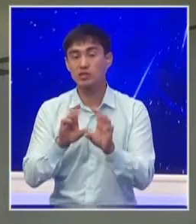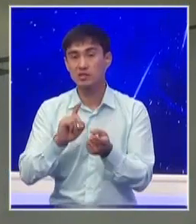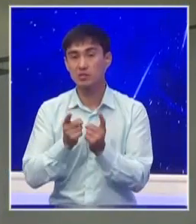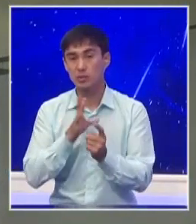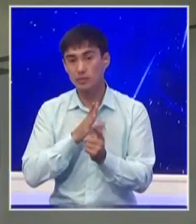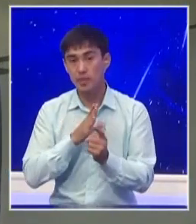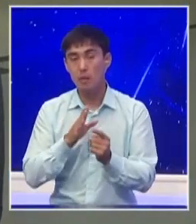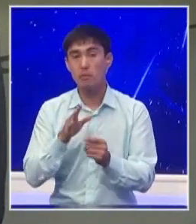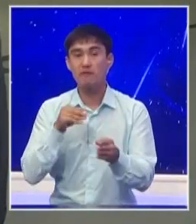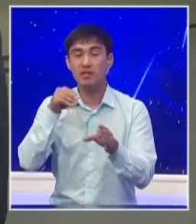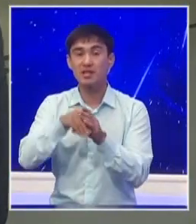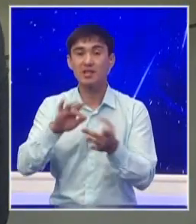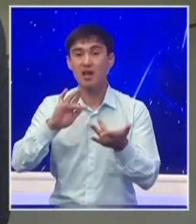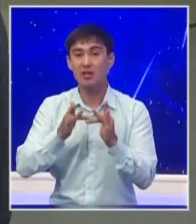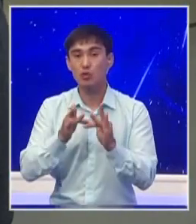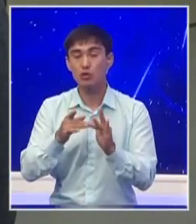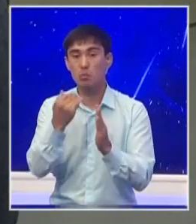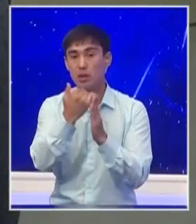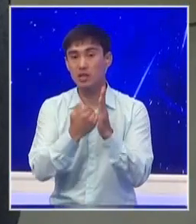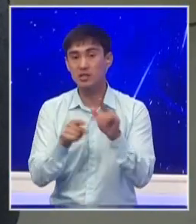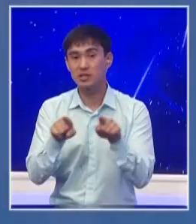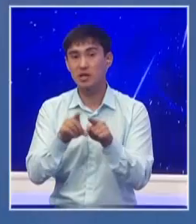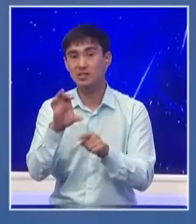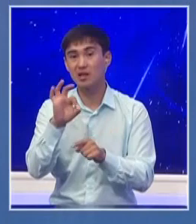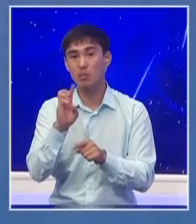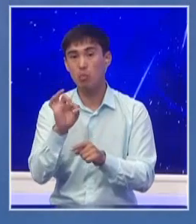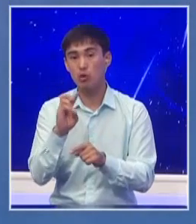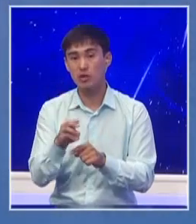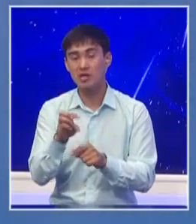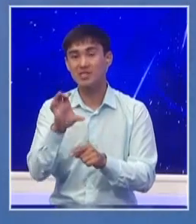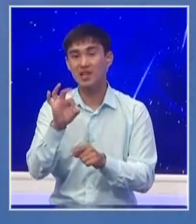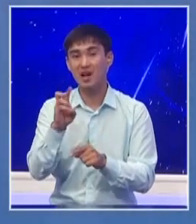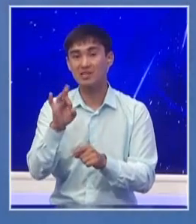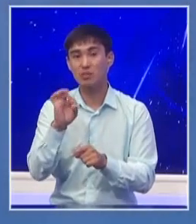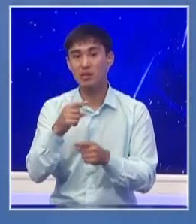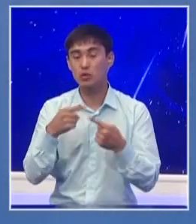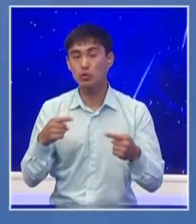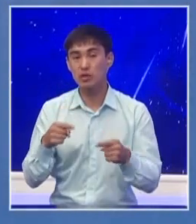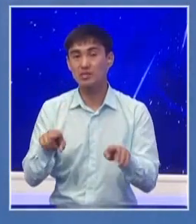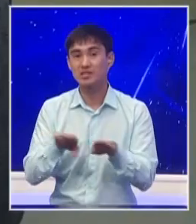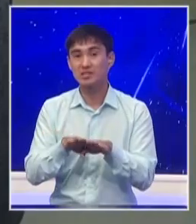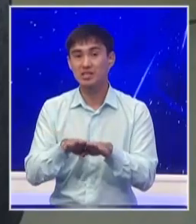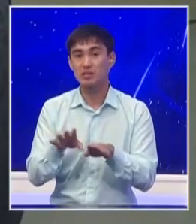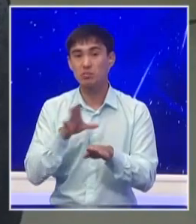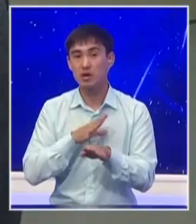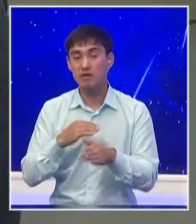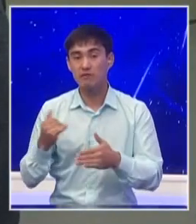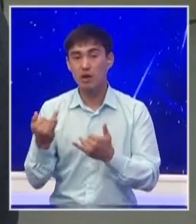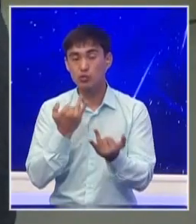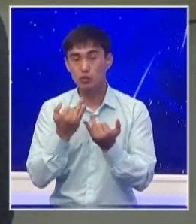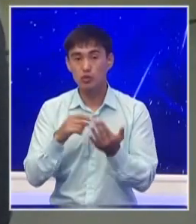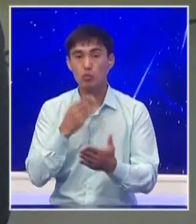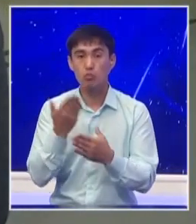а также по внедрению электронных приложений, таких как Салыкбот, Есалык-Азамат и других. Наряду с этим мы оказали всестороннюю